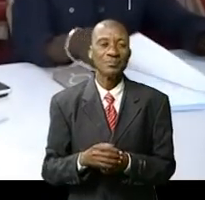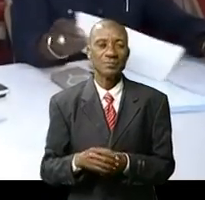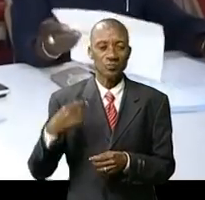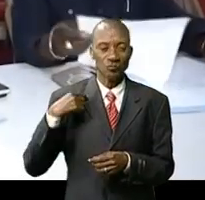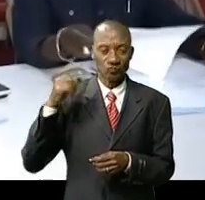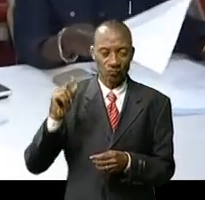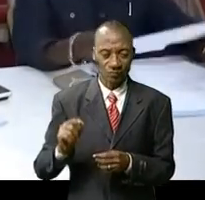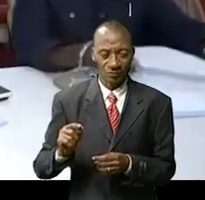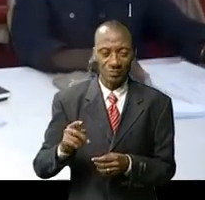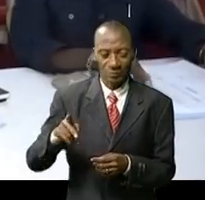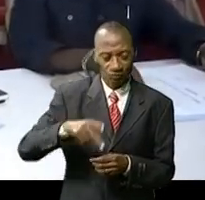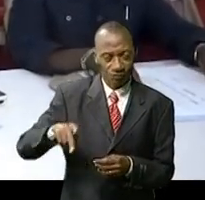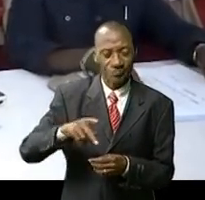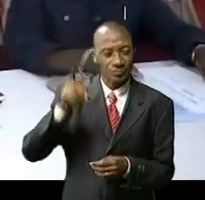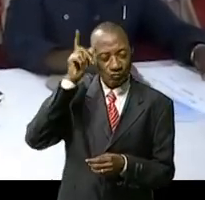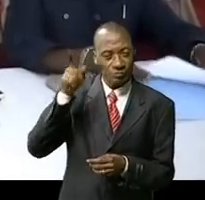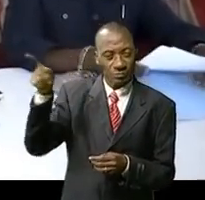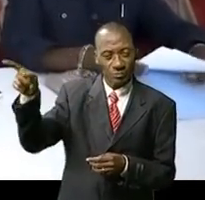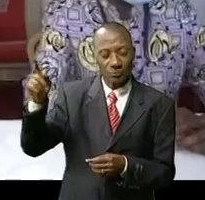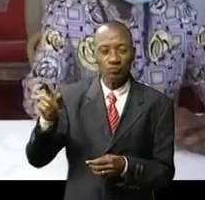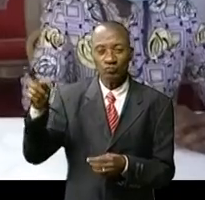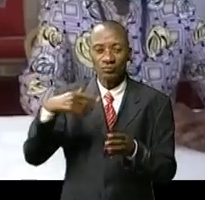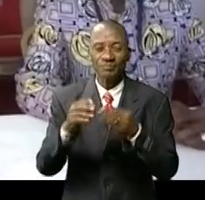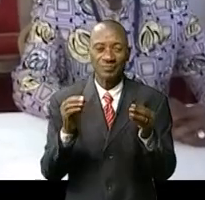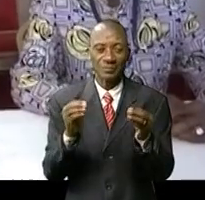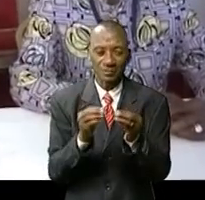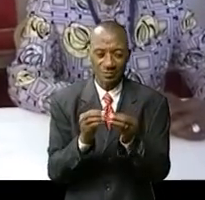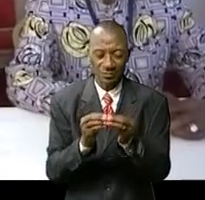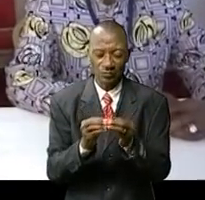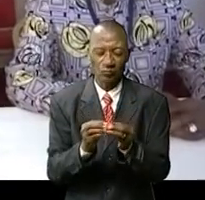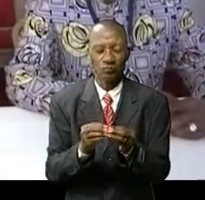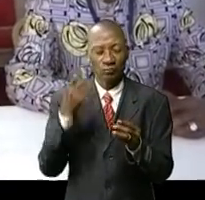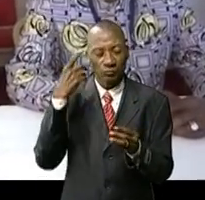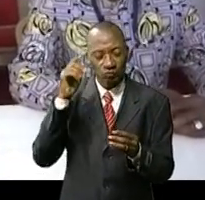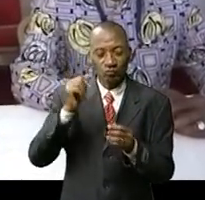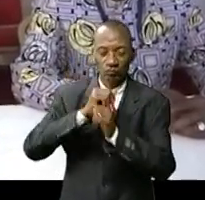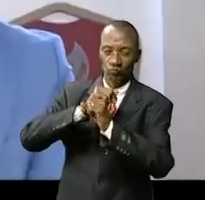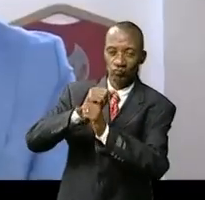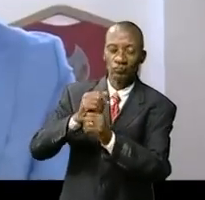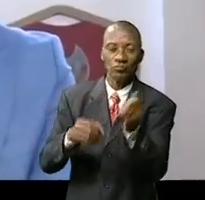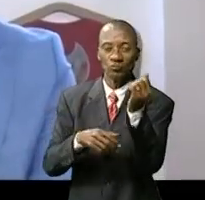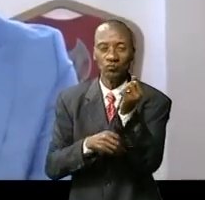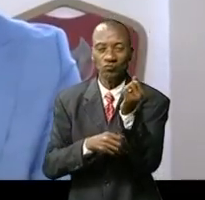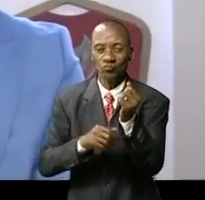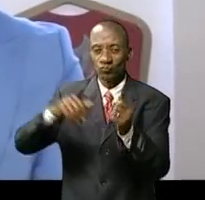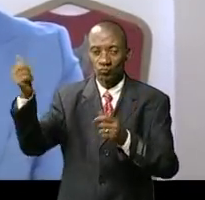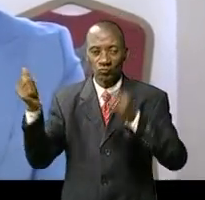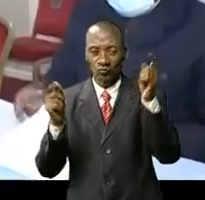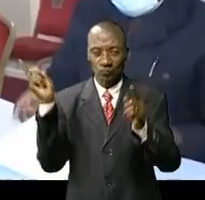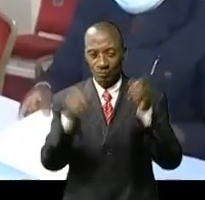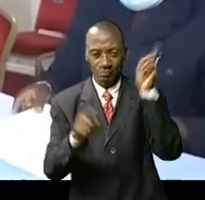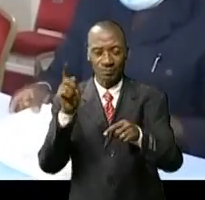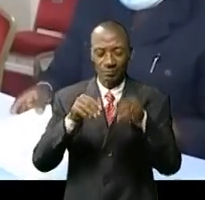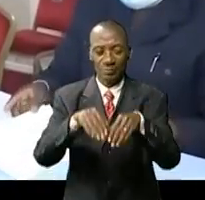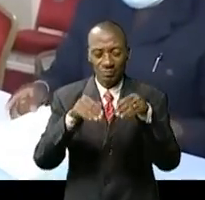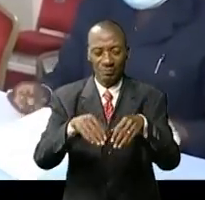gouvernement provincial du Haut-Katanga en vue d'empêcher aux exploitants clandestins d'y pénétrer. Le ministre provincial des Mines du Haut-Katanga